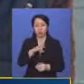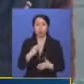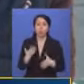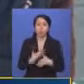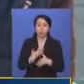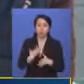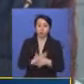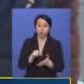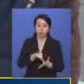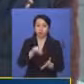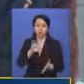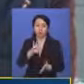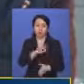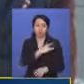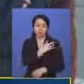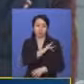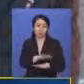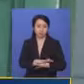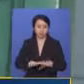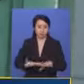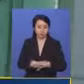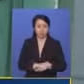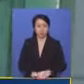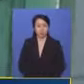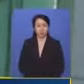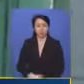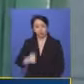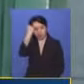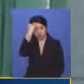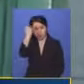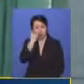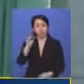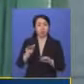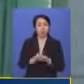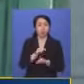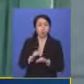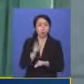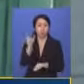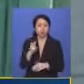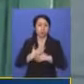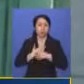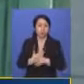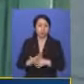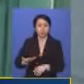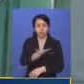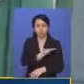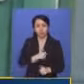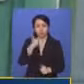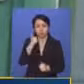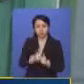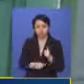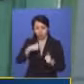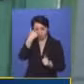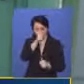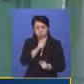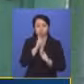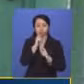помогает представителям социально уязвимых слоев населения. Спасибо добрым людям. Поддерживают нас каждый год, дарят